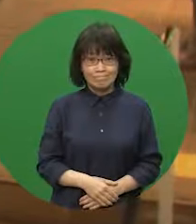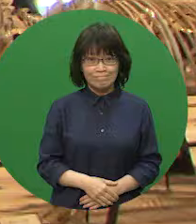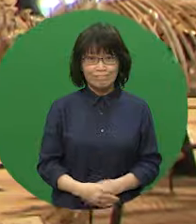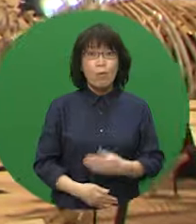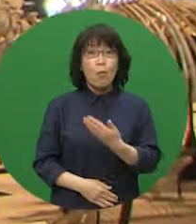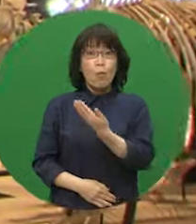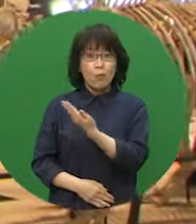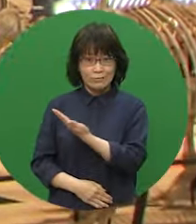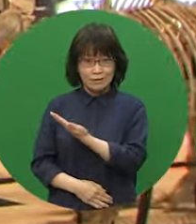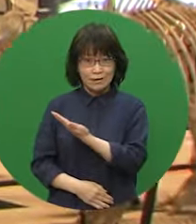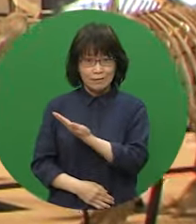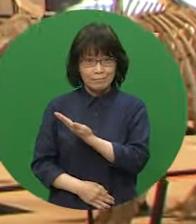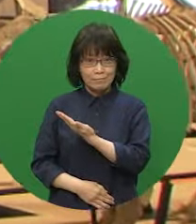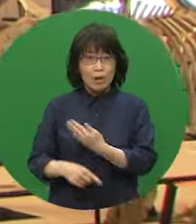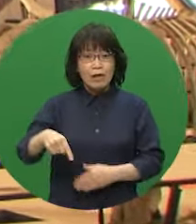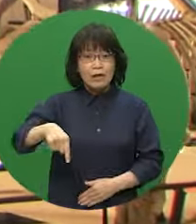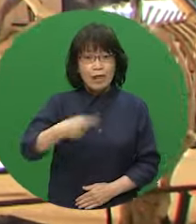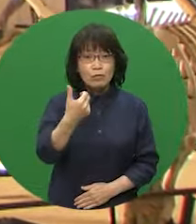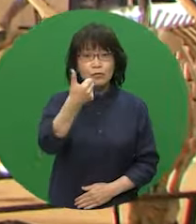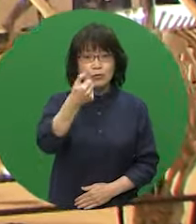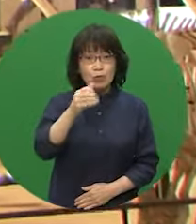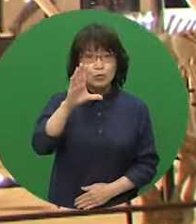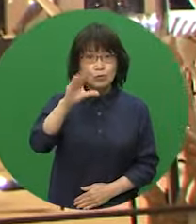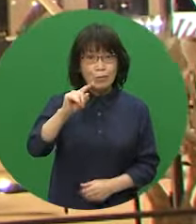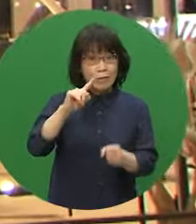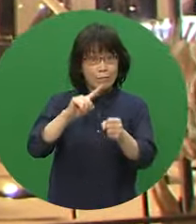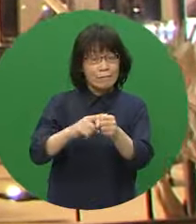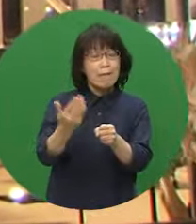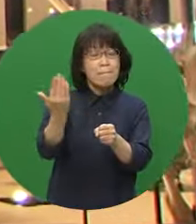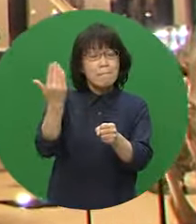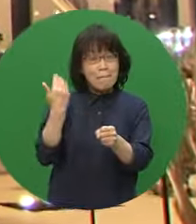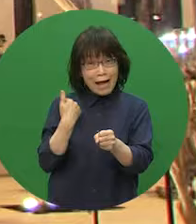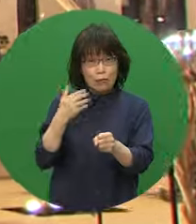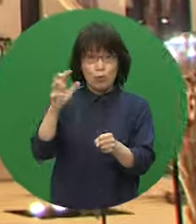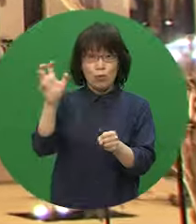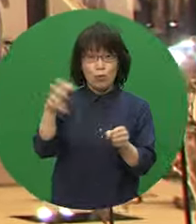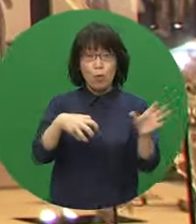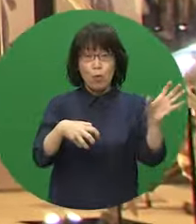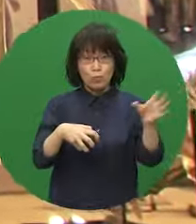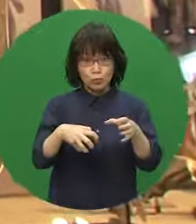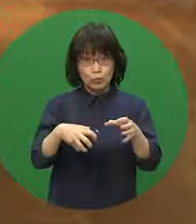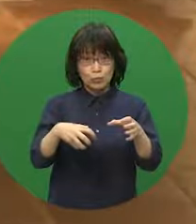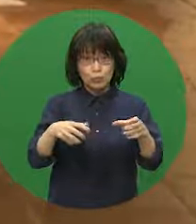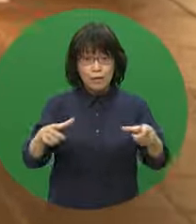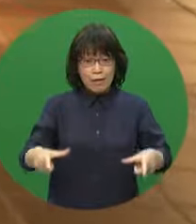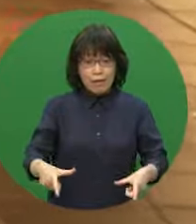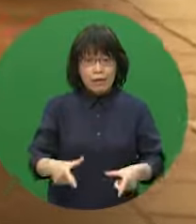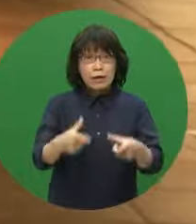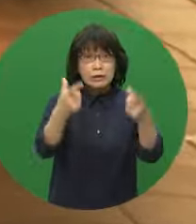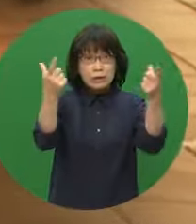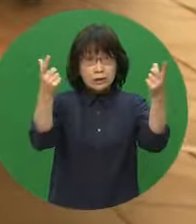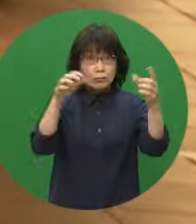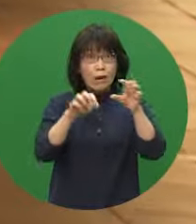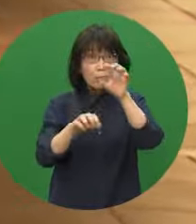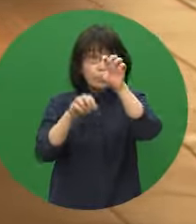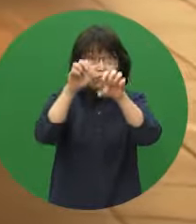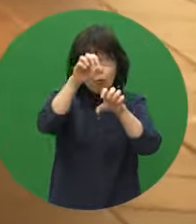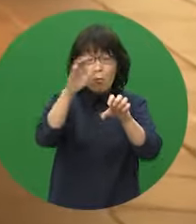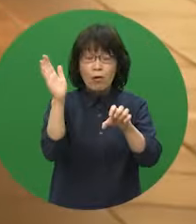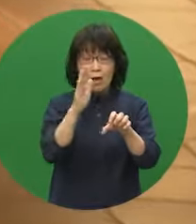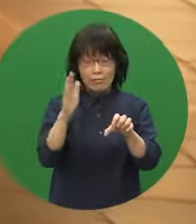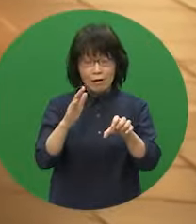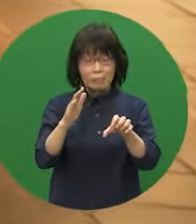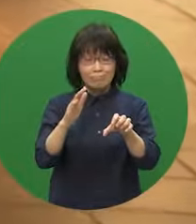約150万年ほど前にいたエレモテリウムという生き物、オオナマケモノ類というグループに属する生き物